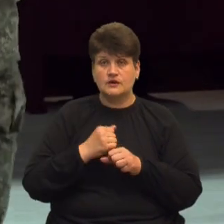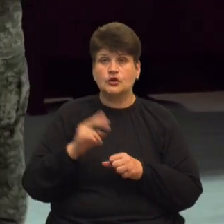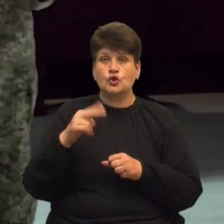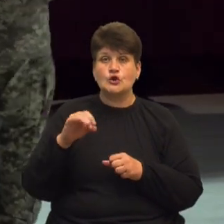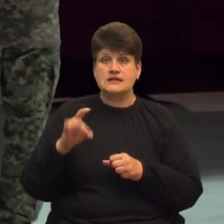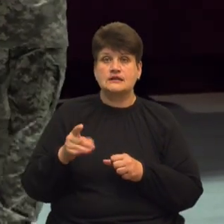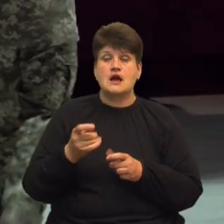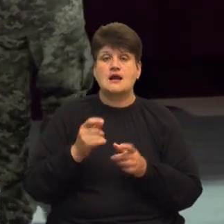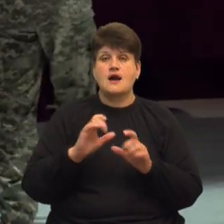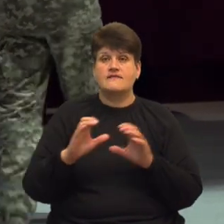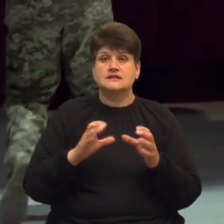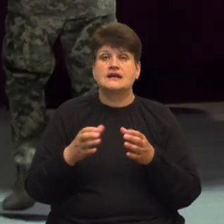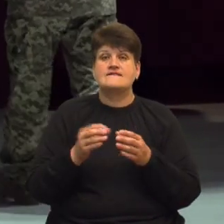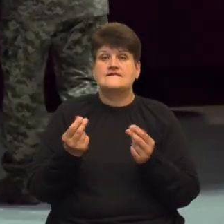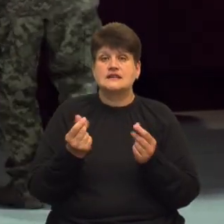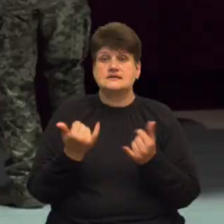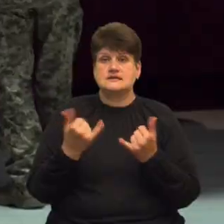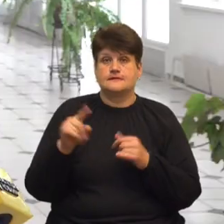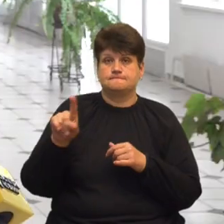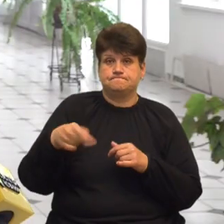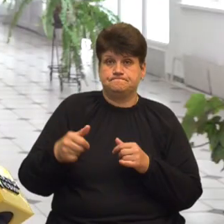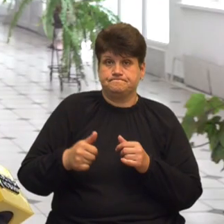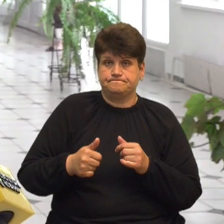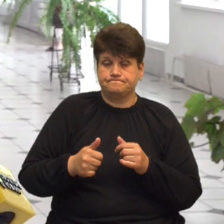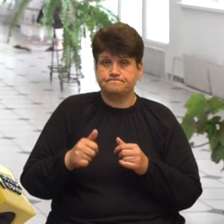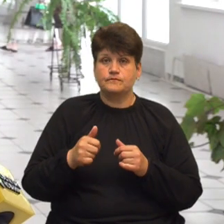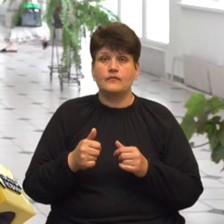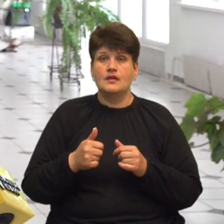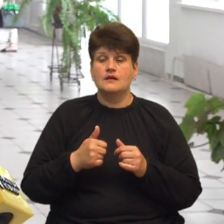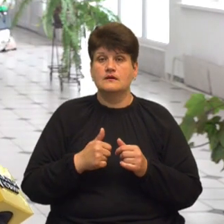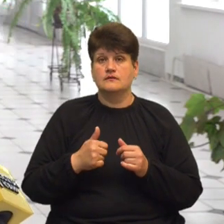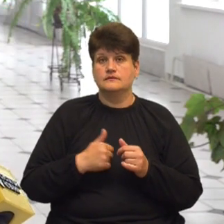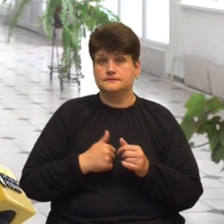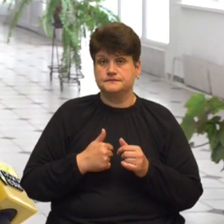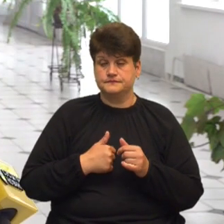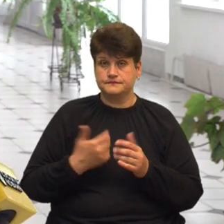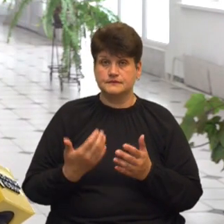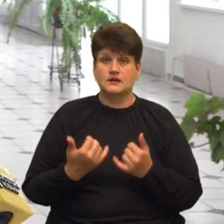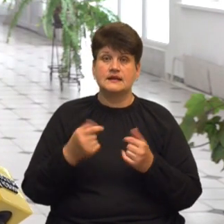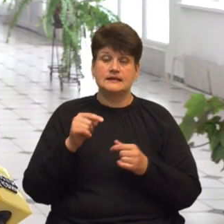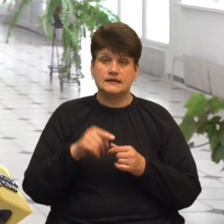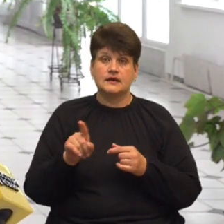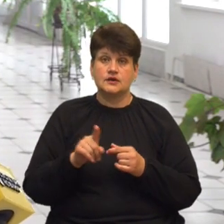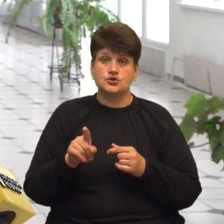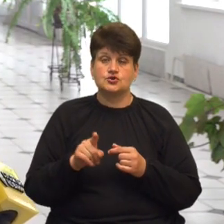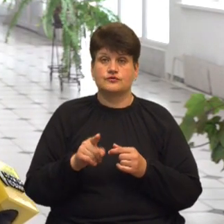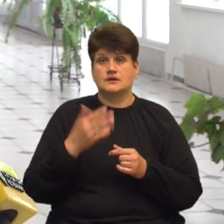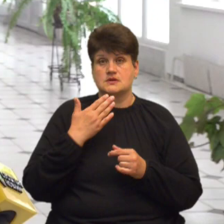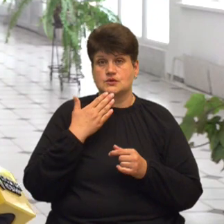а зараз мобілізований до лав ЗСУ. Я думаю, ті вектори розвитку, які університет обрав останні роки, мають